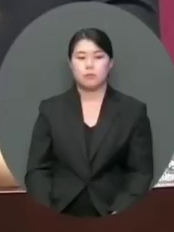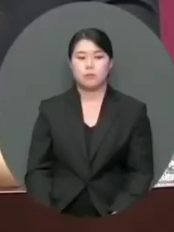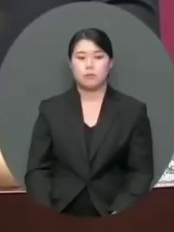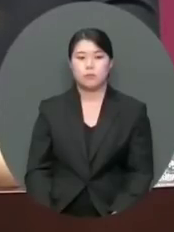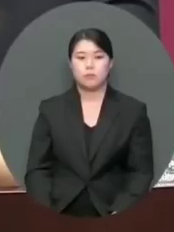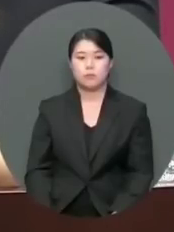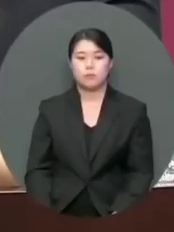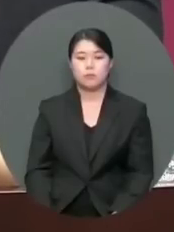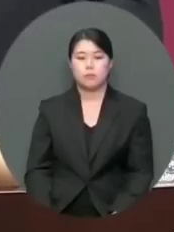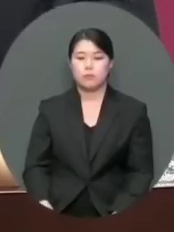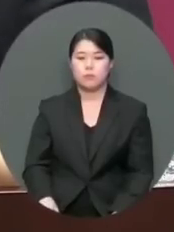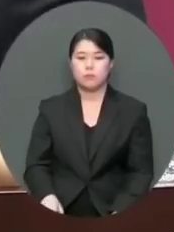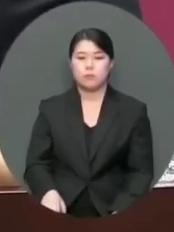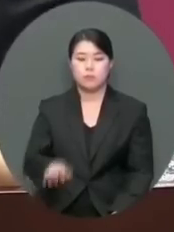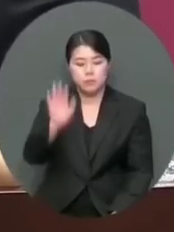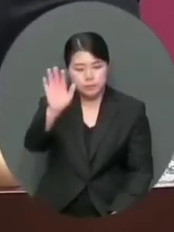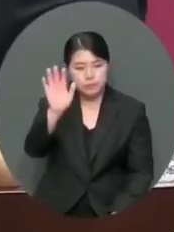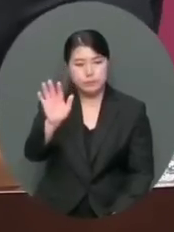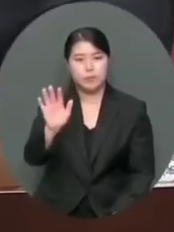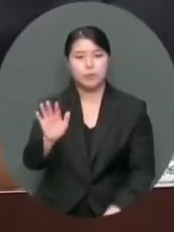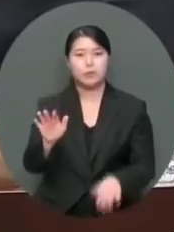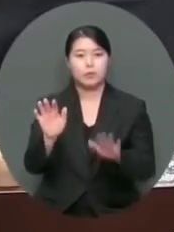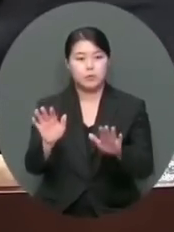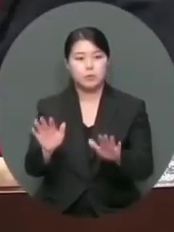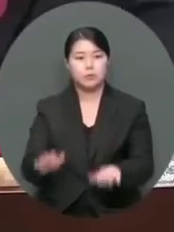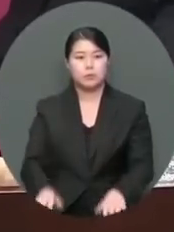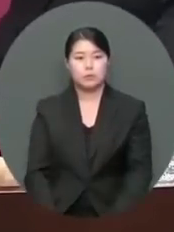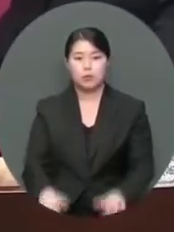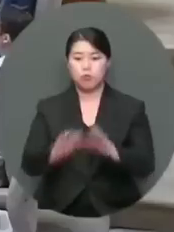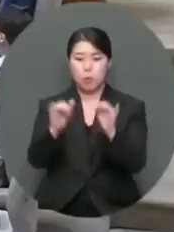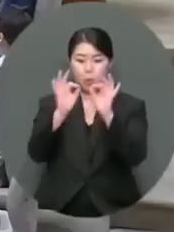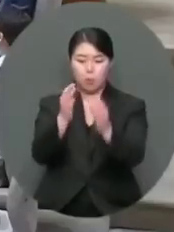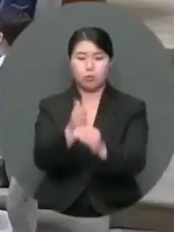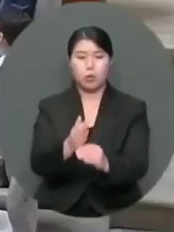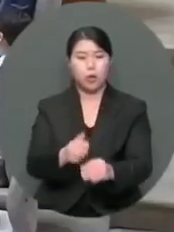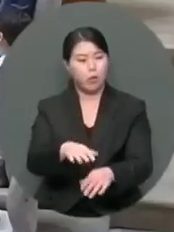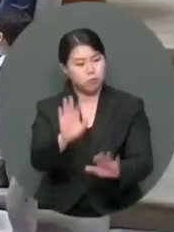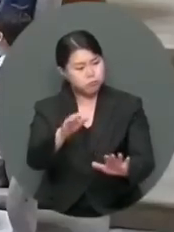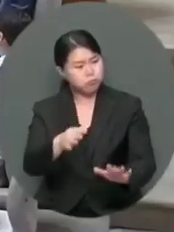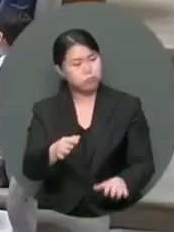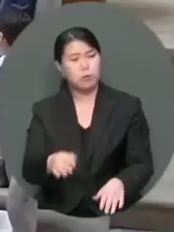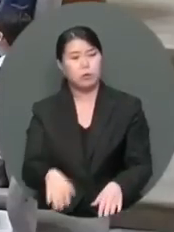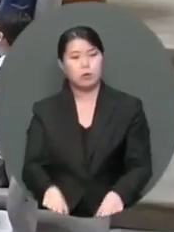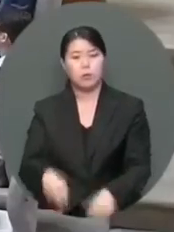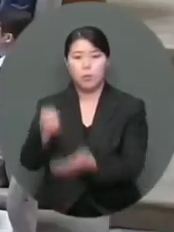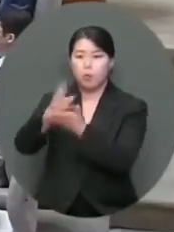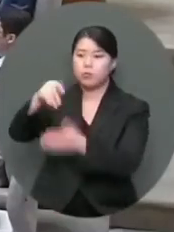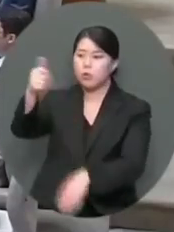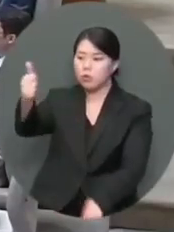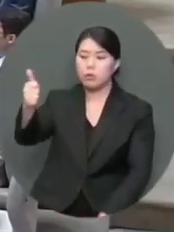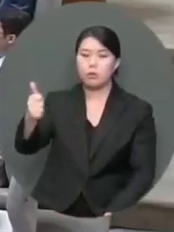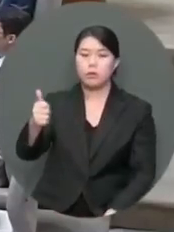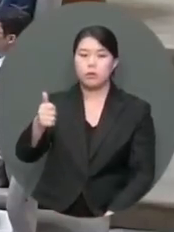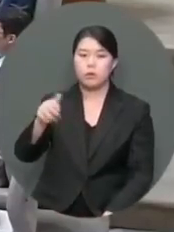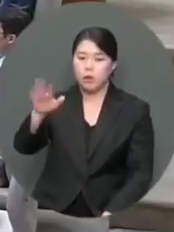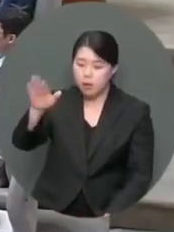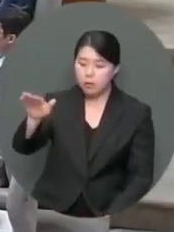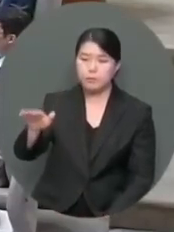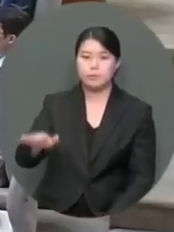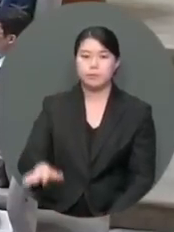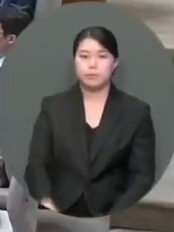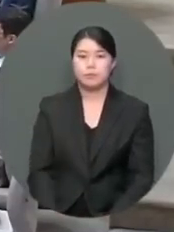위원님, 잠시만요. 계속 지금 소리를 지르고 계신데요. 자, 잠시만요. 위원님, 지금 국민들이 보고 계시지 않습니까? 그렇게 야유를 하시면 어떻게 답변하겠어요? 법무부